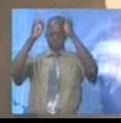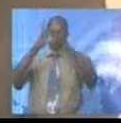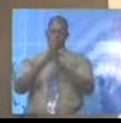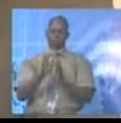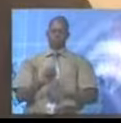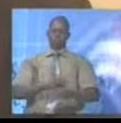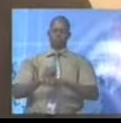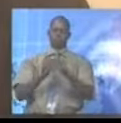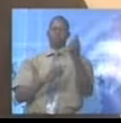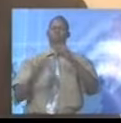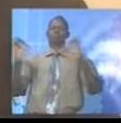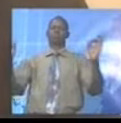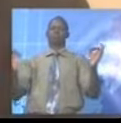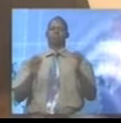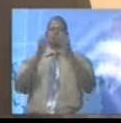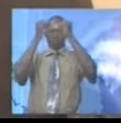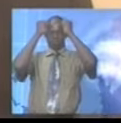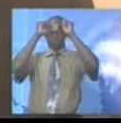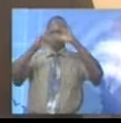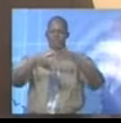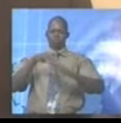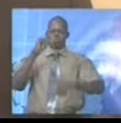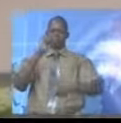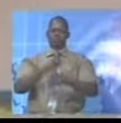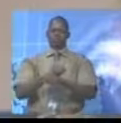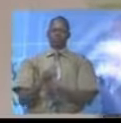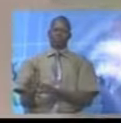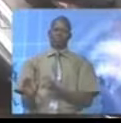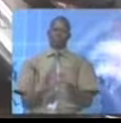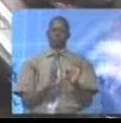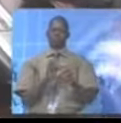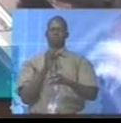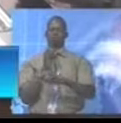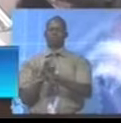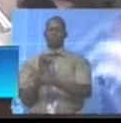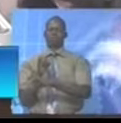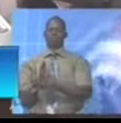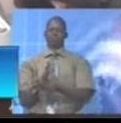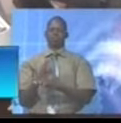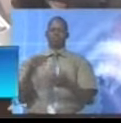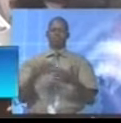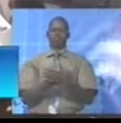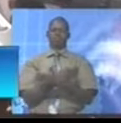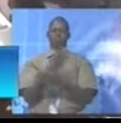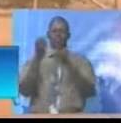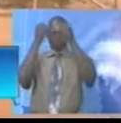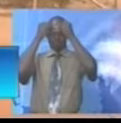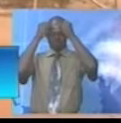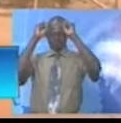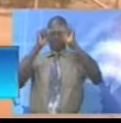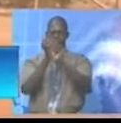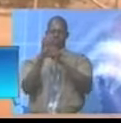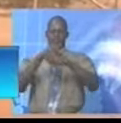est venu féliciter le président sortant pour le travail abattu et prodiguer des conseils au nouveau président. Créé